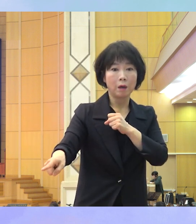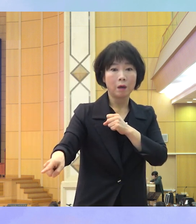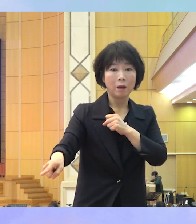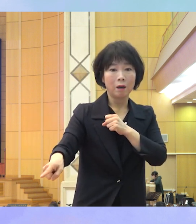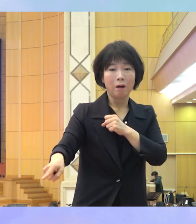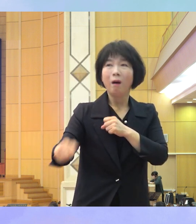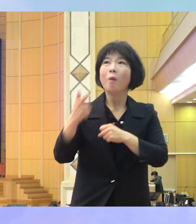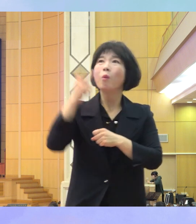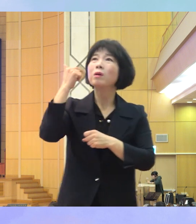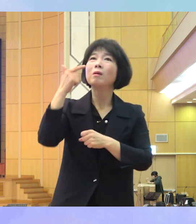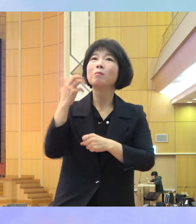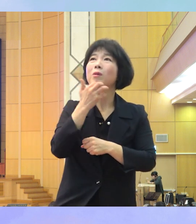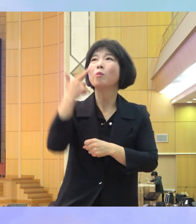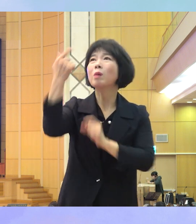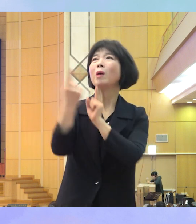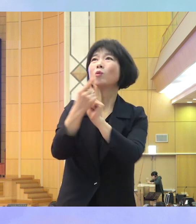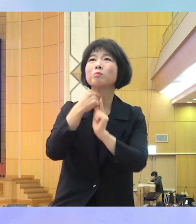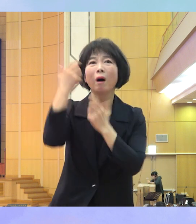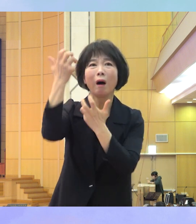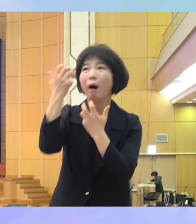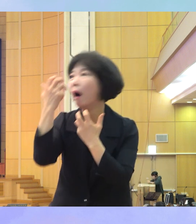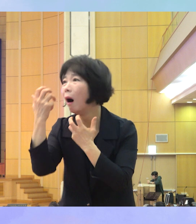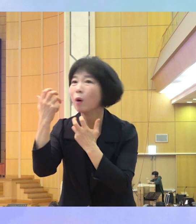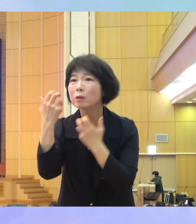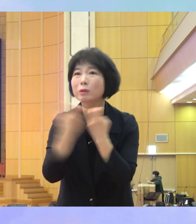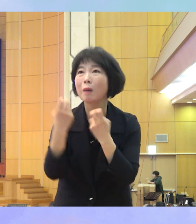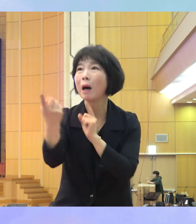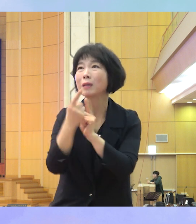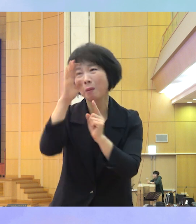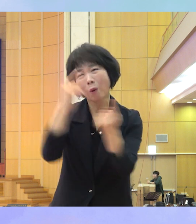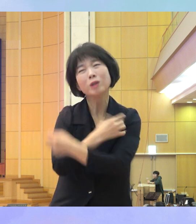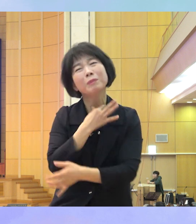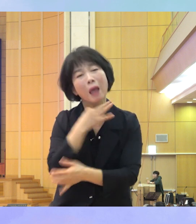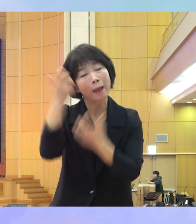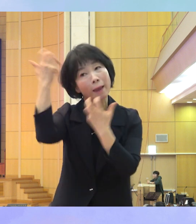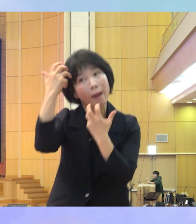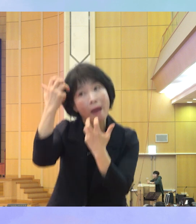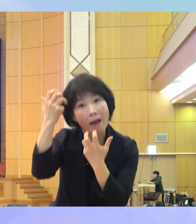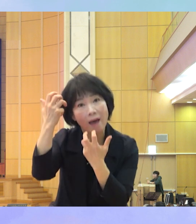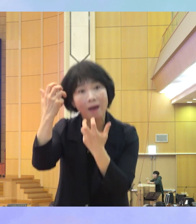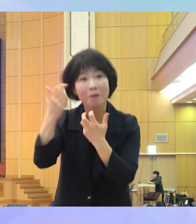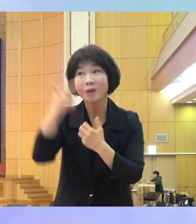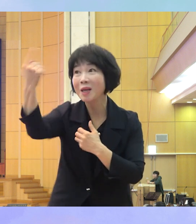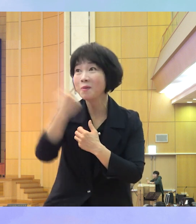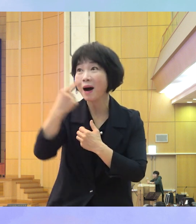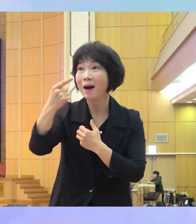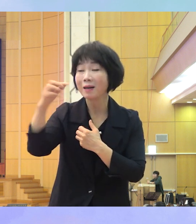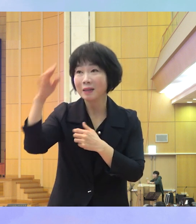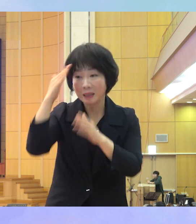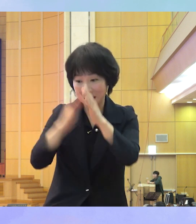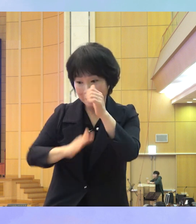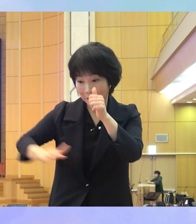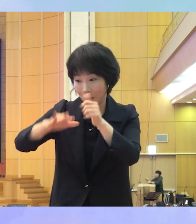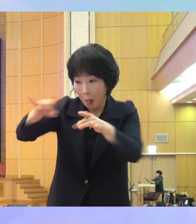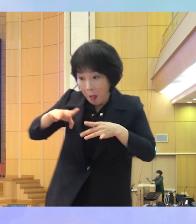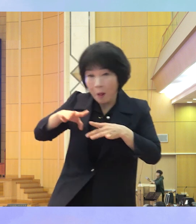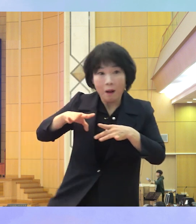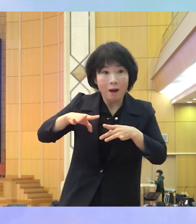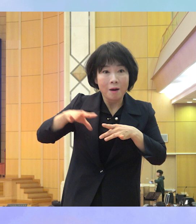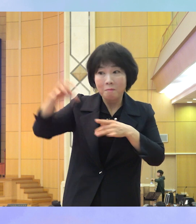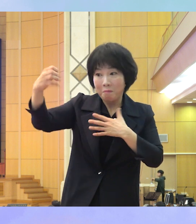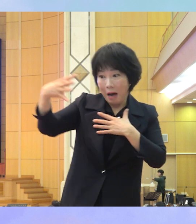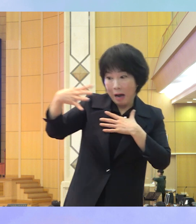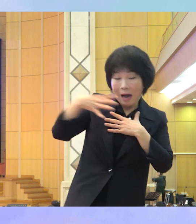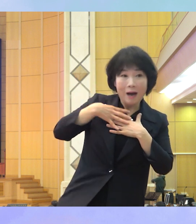베드로 목사님을 만날 수는 없지만 그 그림자라도 내게, 그림자가 내 몸에